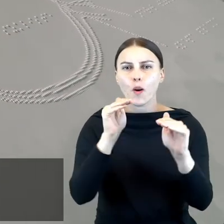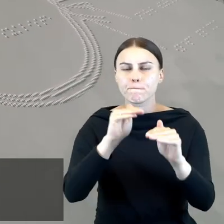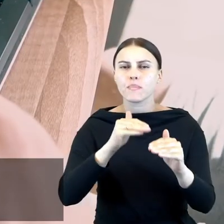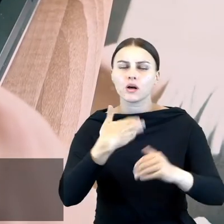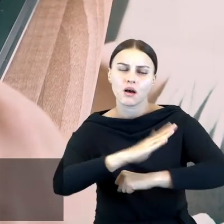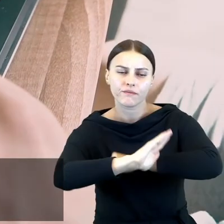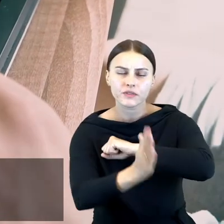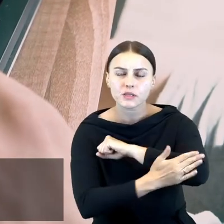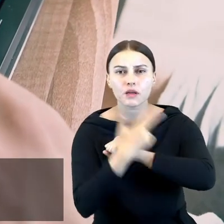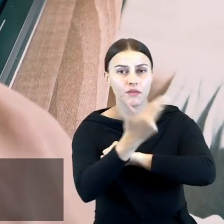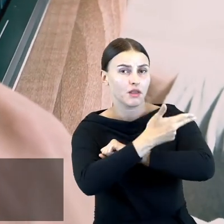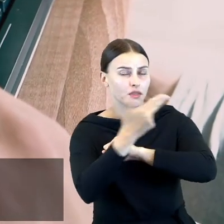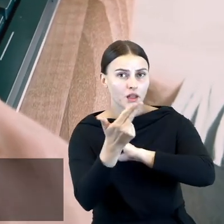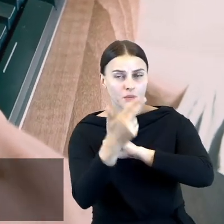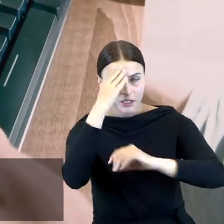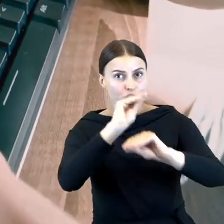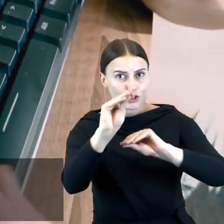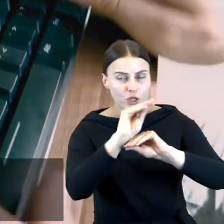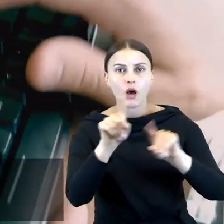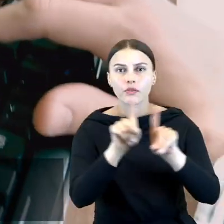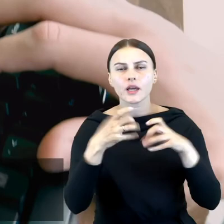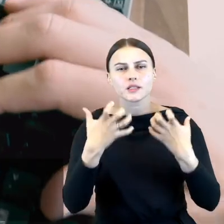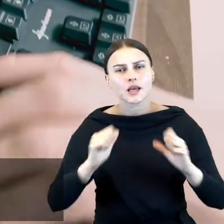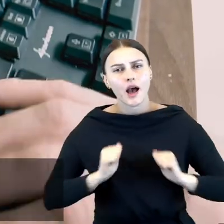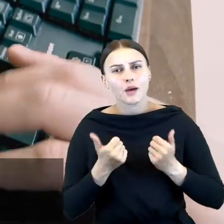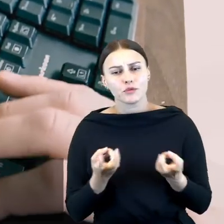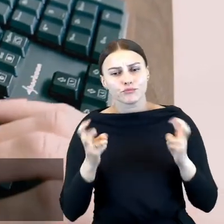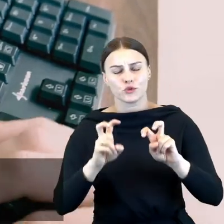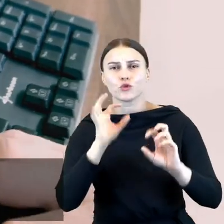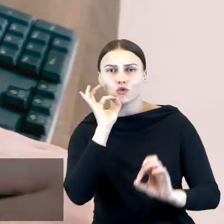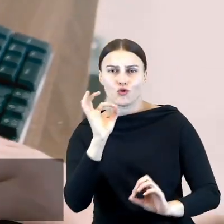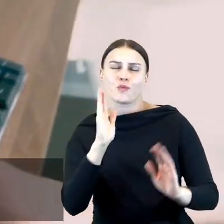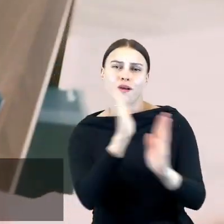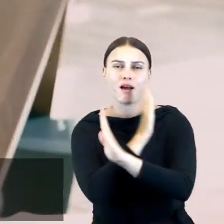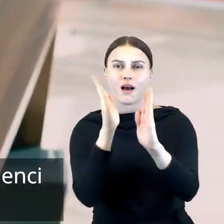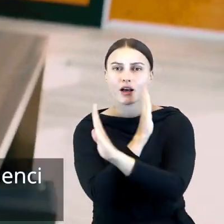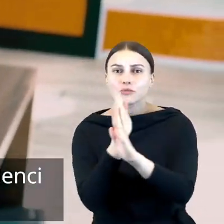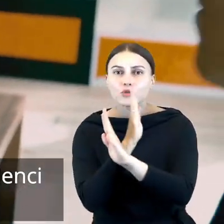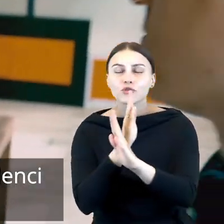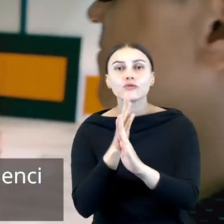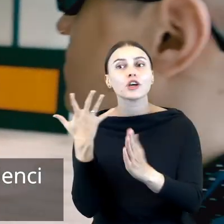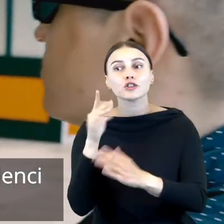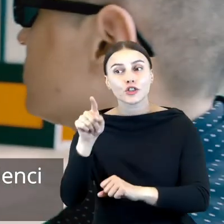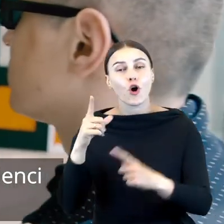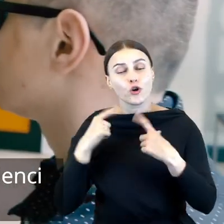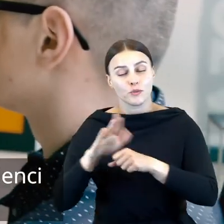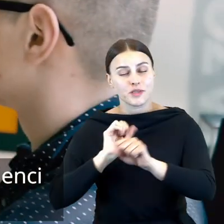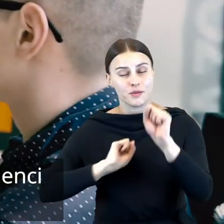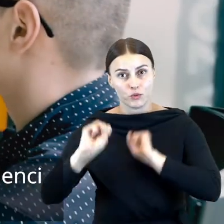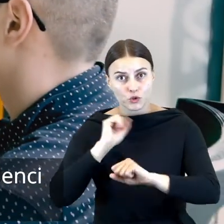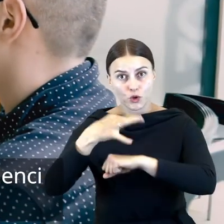tutaj możliwości wsparcia w zakresie kształcenia, także chcemy stworzyć odpowiednią atmosferę, w której